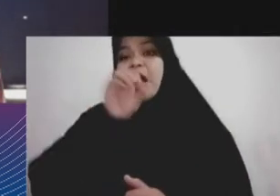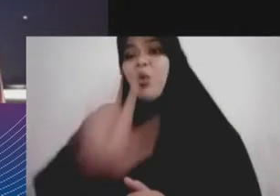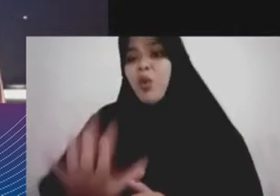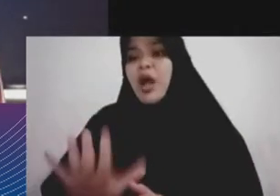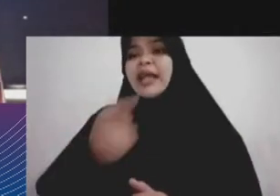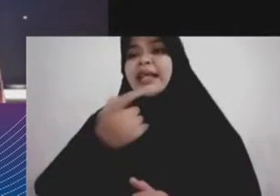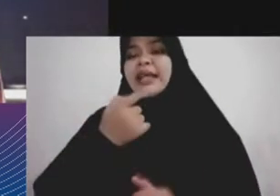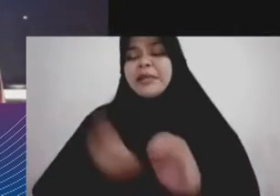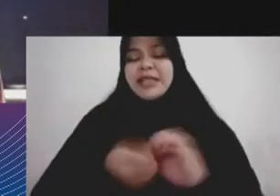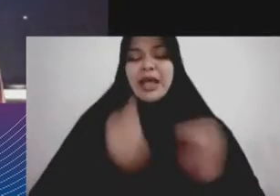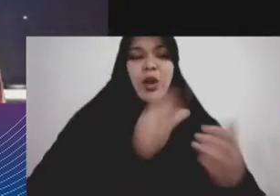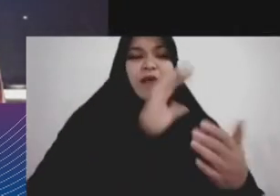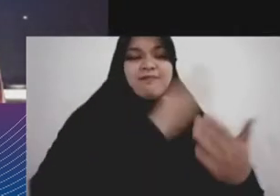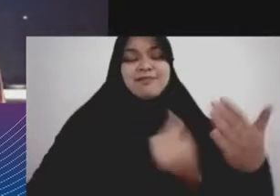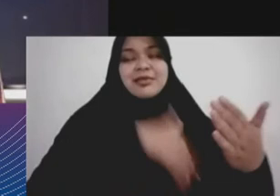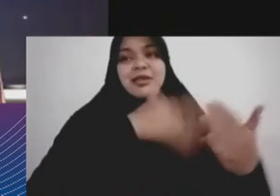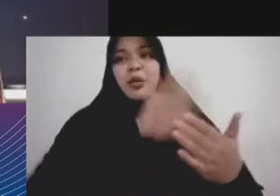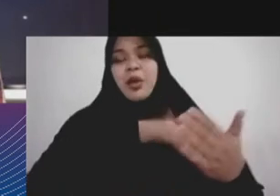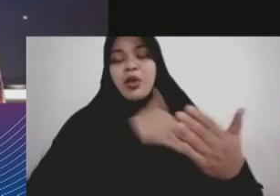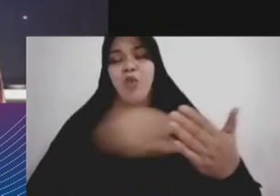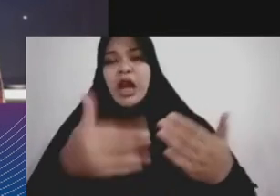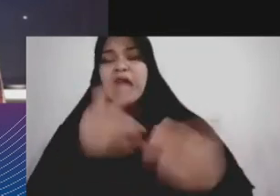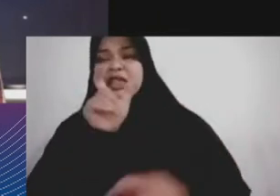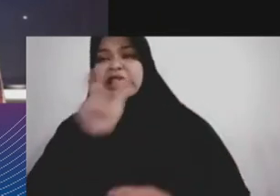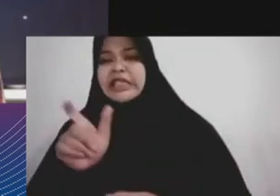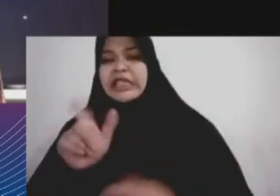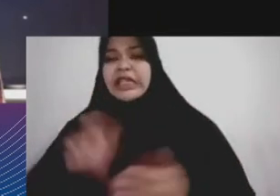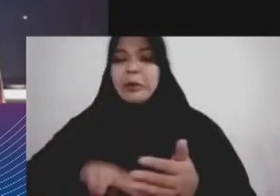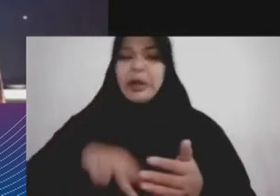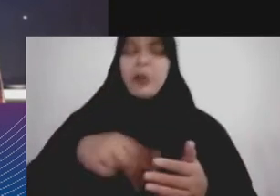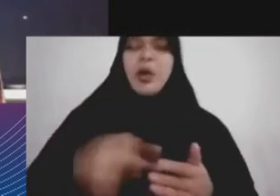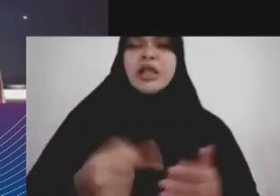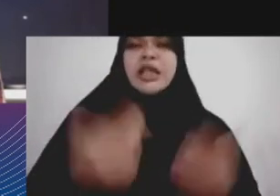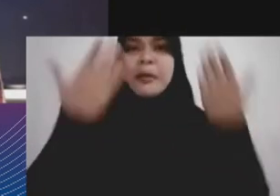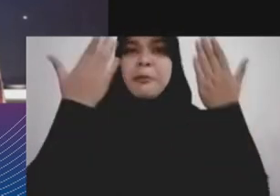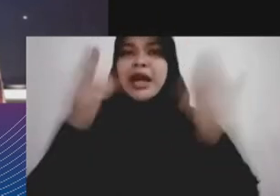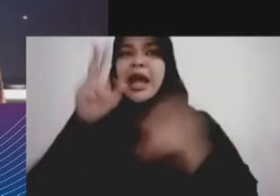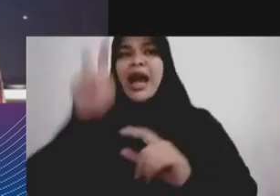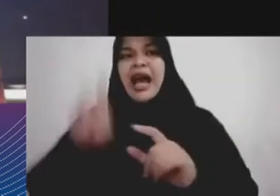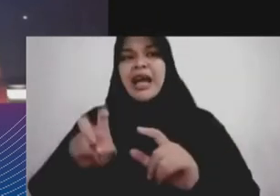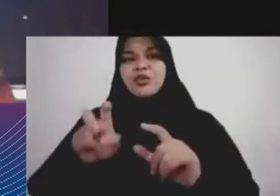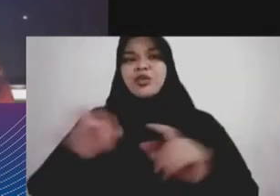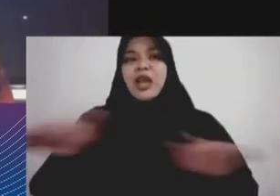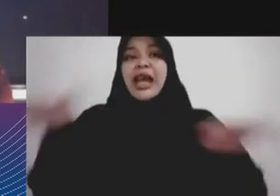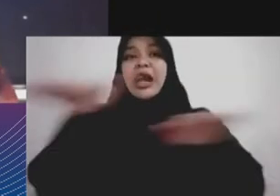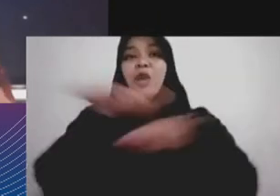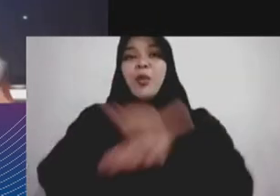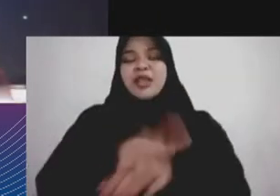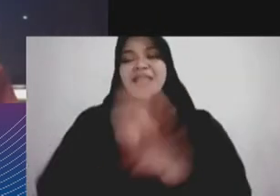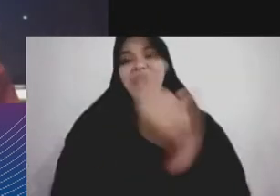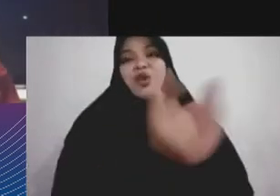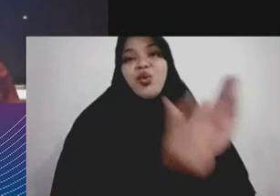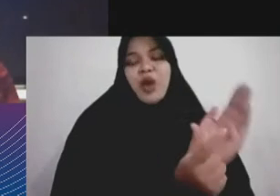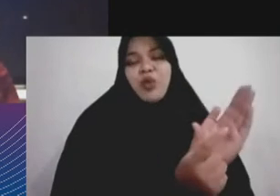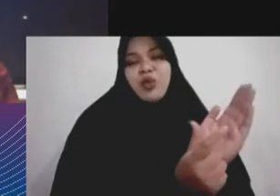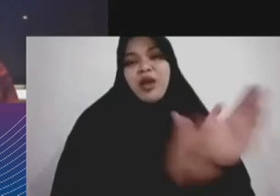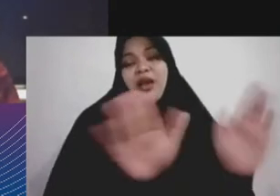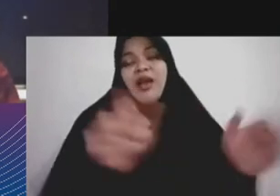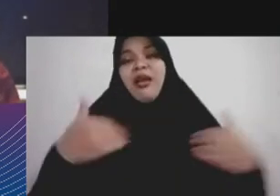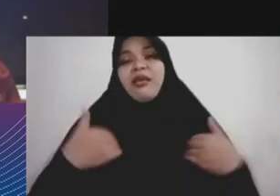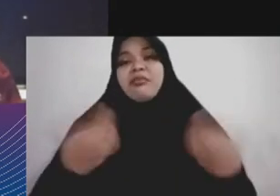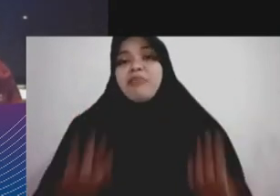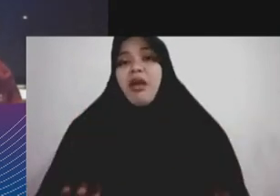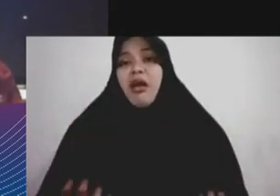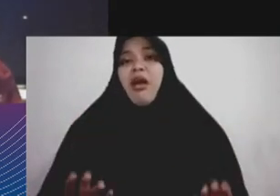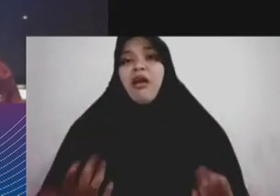diksi, interpretasi gitu ya, atau bagaimana harmonisasi dengan berbagai undang-undang yang ada, bagaimana